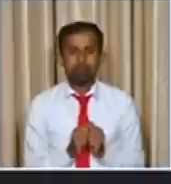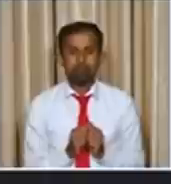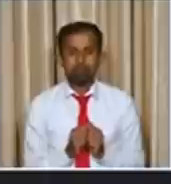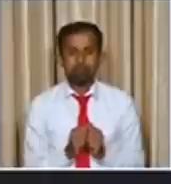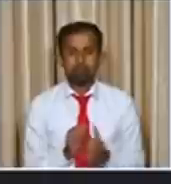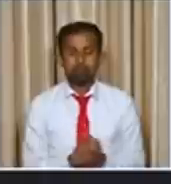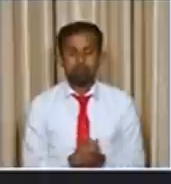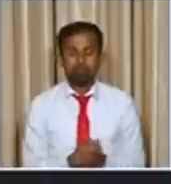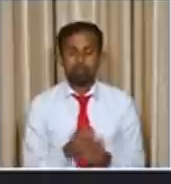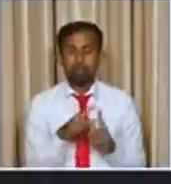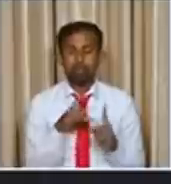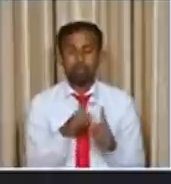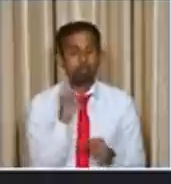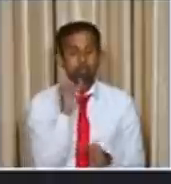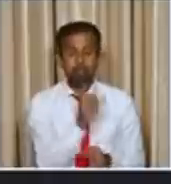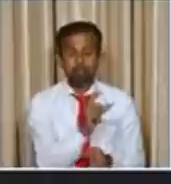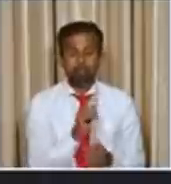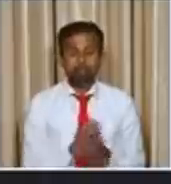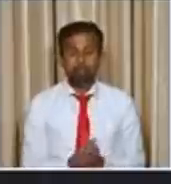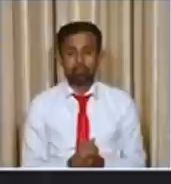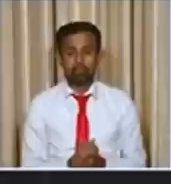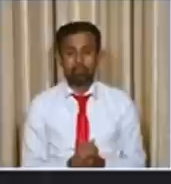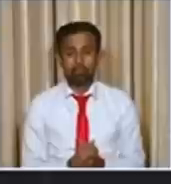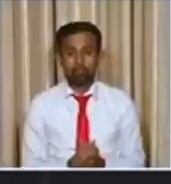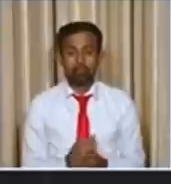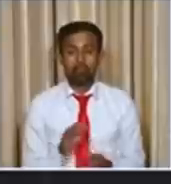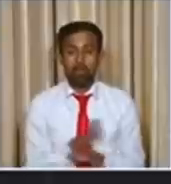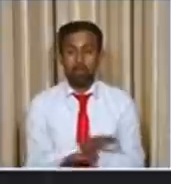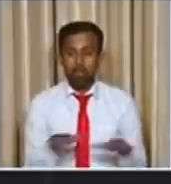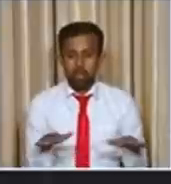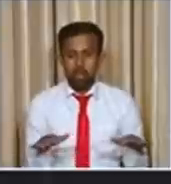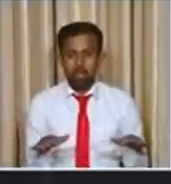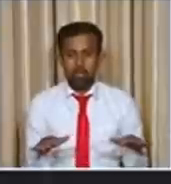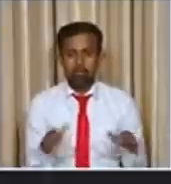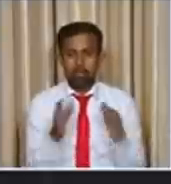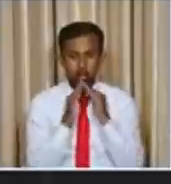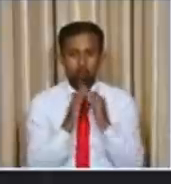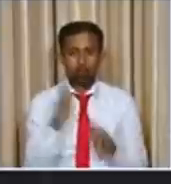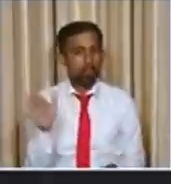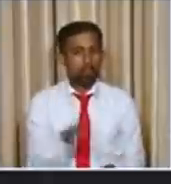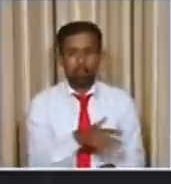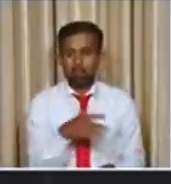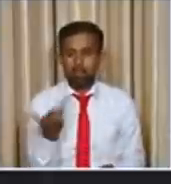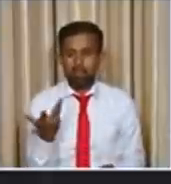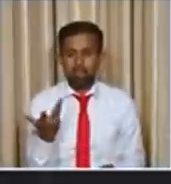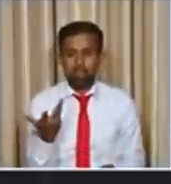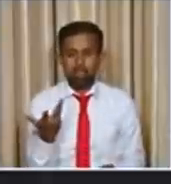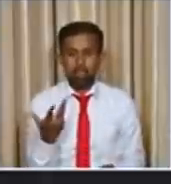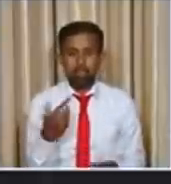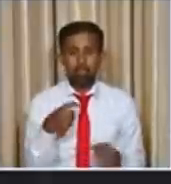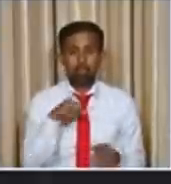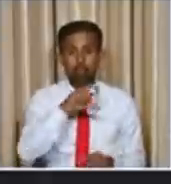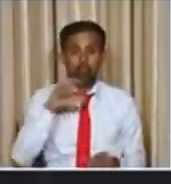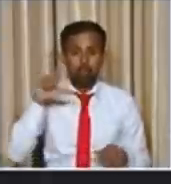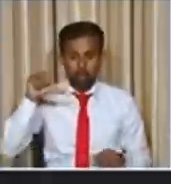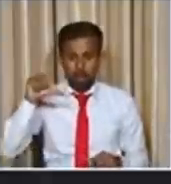பரிசீலி பாத்தனா, இப்ப எஸ்டேட்ல ஆட்கள் ஸ்கூல் வர மாட்டாங்க. இப்ப என் நாவலப்பட்டியில குருந்தாத்த ராயல் காலேஜ் நான் சார் கட்டிருக்கு,